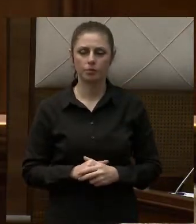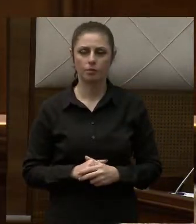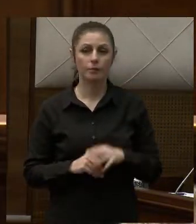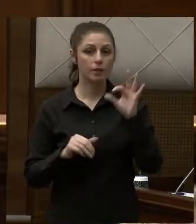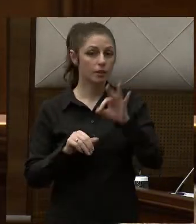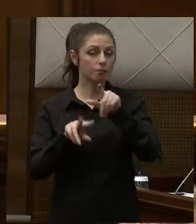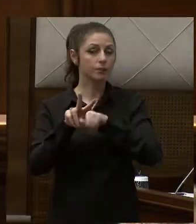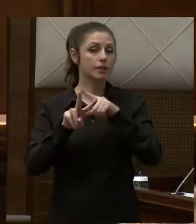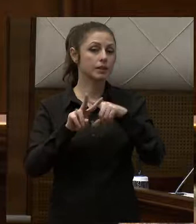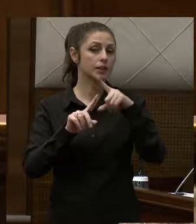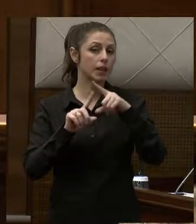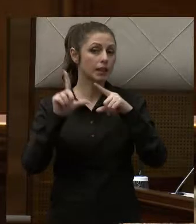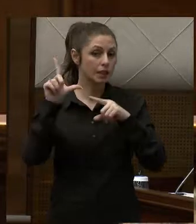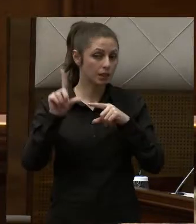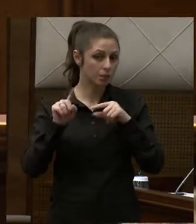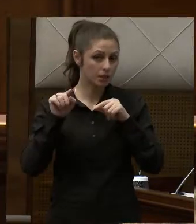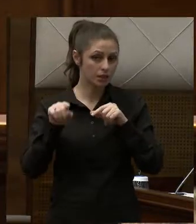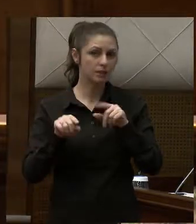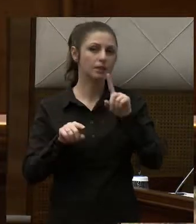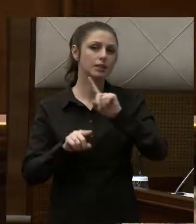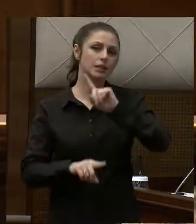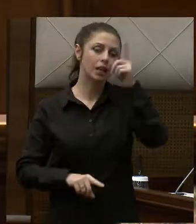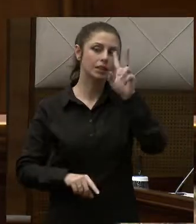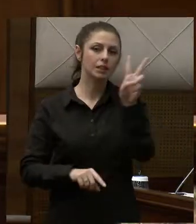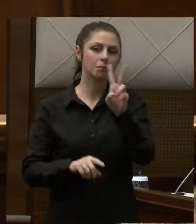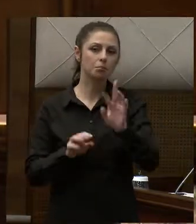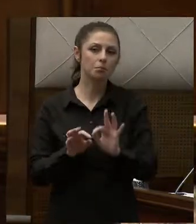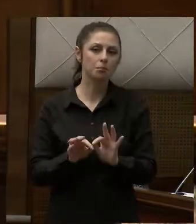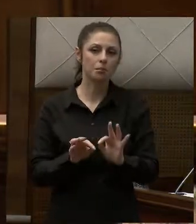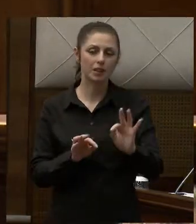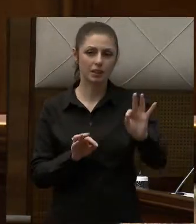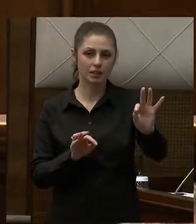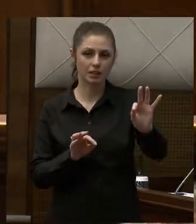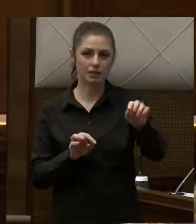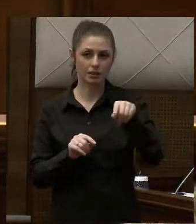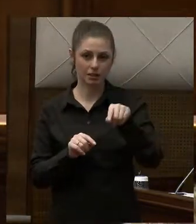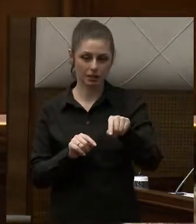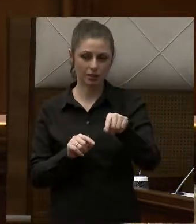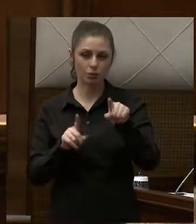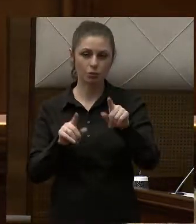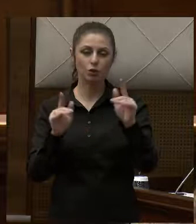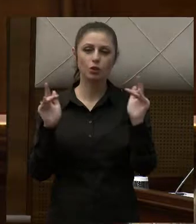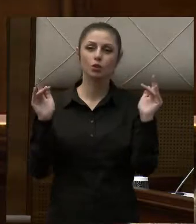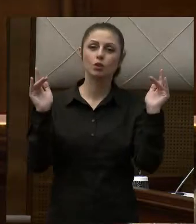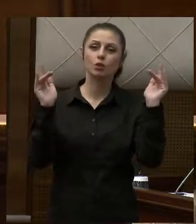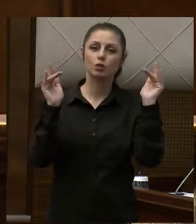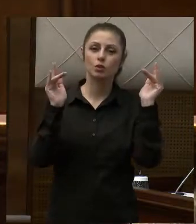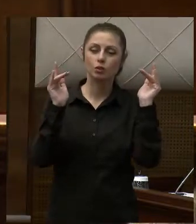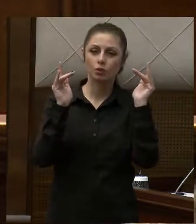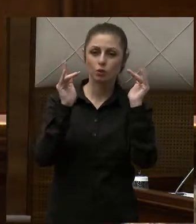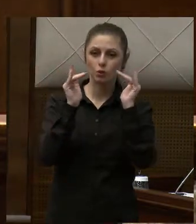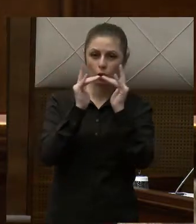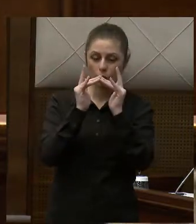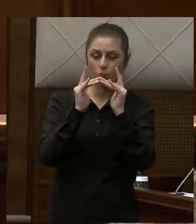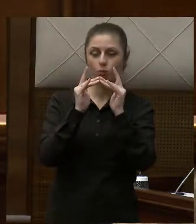yat limanının sadece 20 metrelik bir kısmı Anıtlar Kurulu'nu ilgilendirdiği için, köprünün ön görünüm alanında olduğu için,